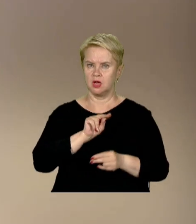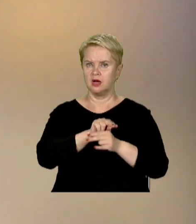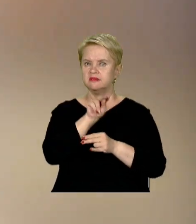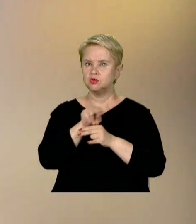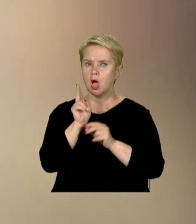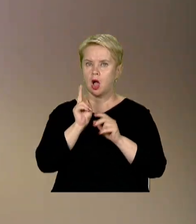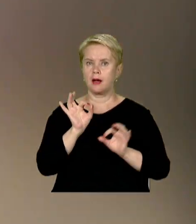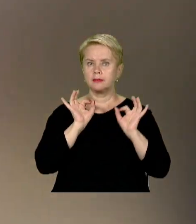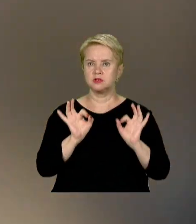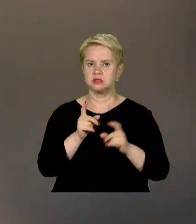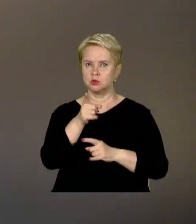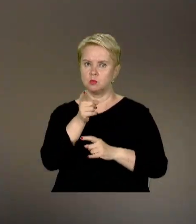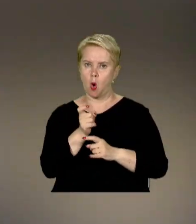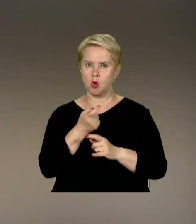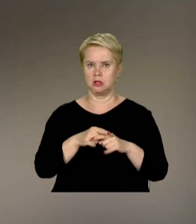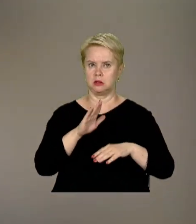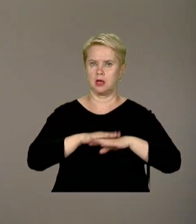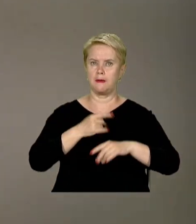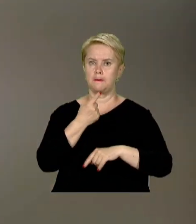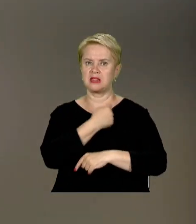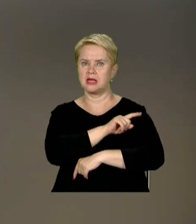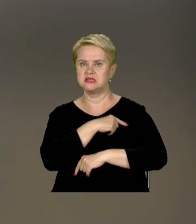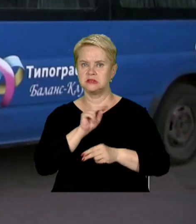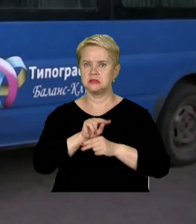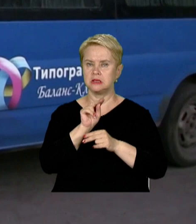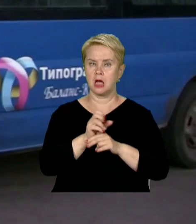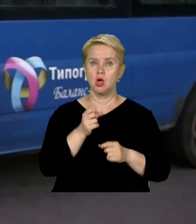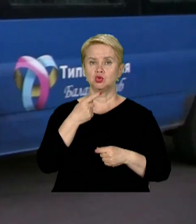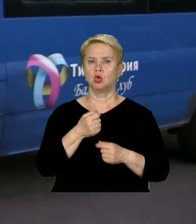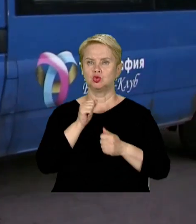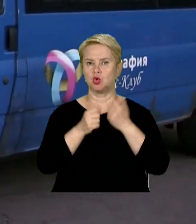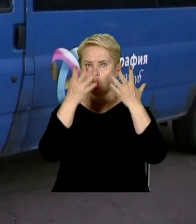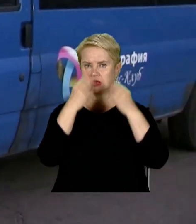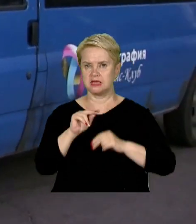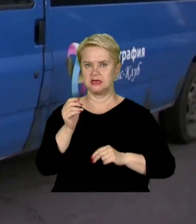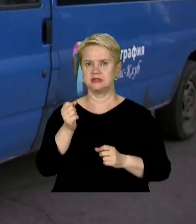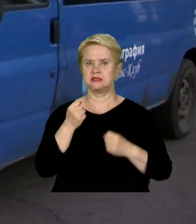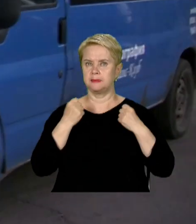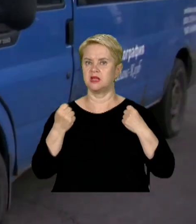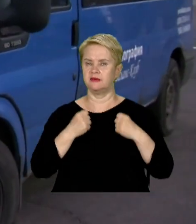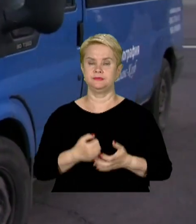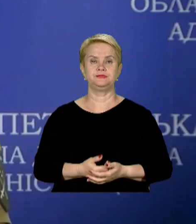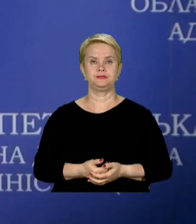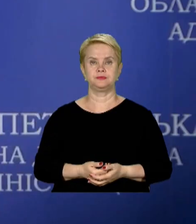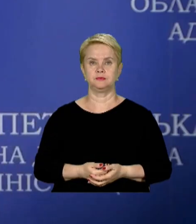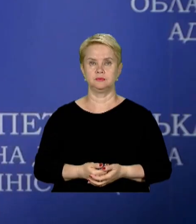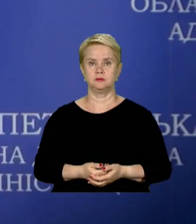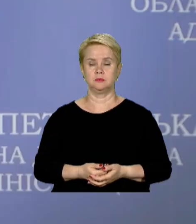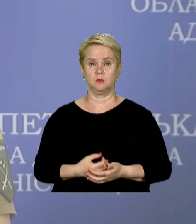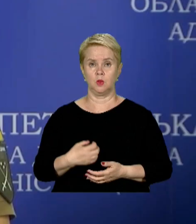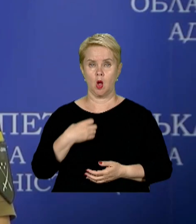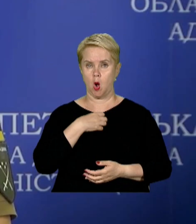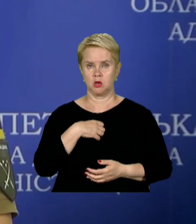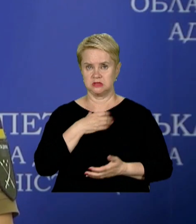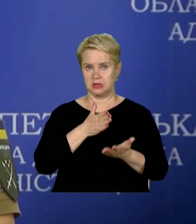вчать, як поводитися зі зброєю, тактичної медицини, до іншого – щоденні заняття з фізичної підготовки. Основні